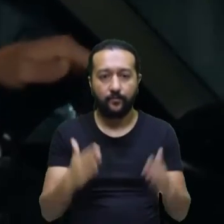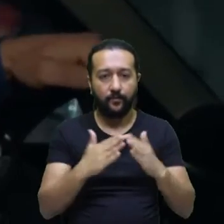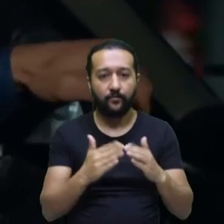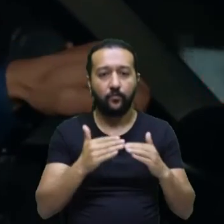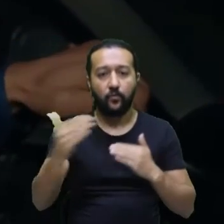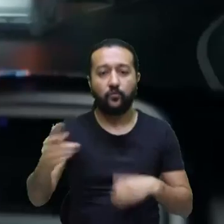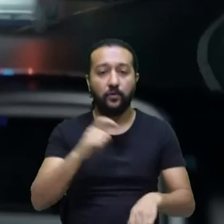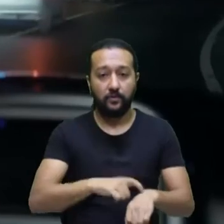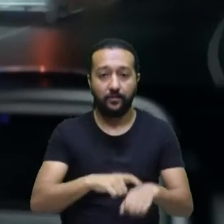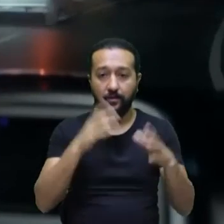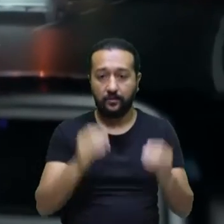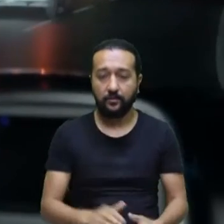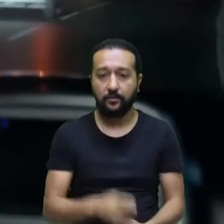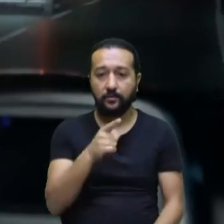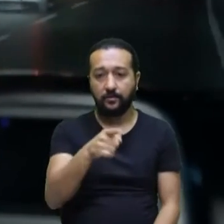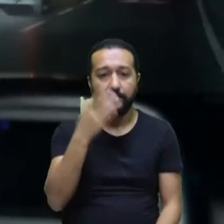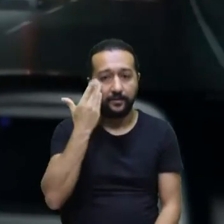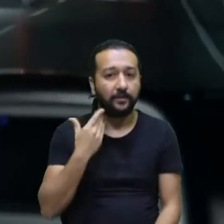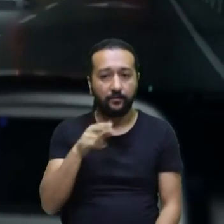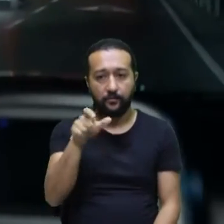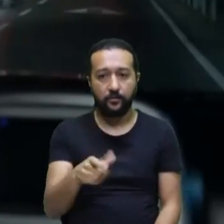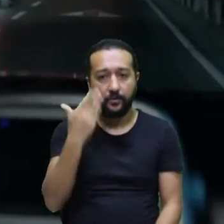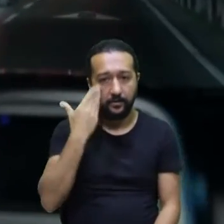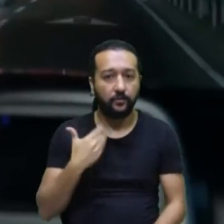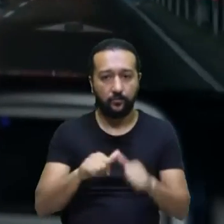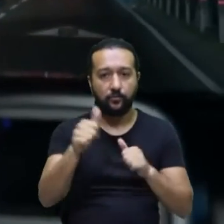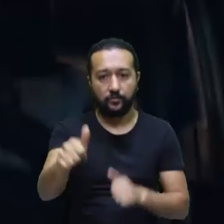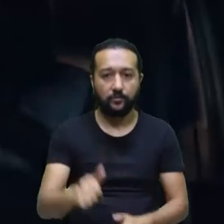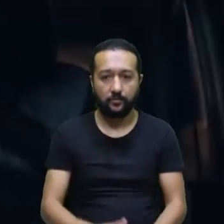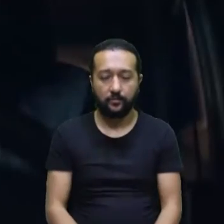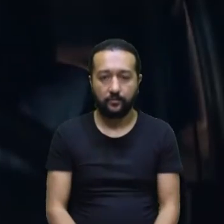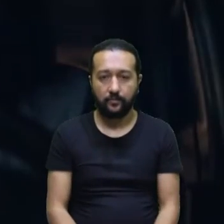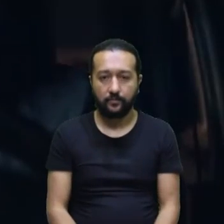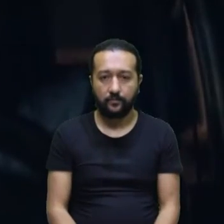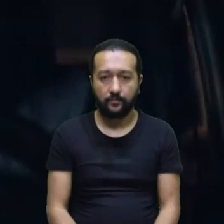uzak olduğum zamanlar sizi izlediğim gibi onu da izliyordum uzaktan.